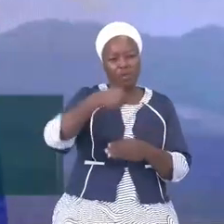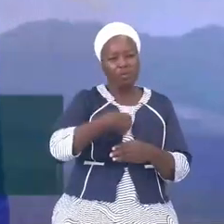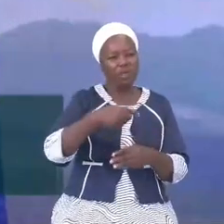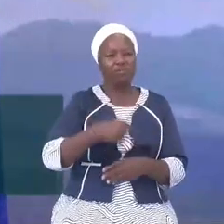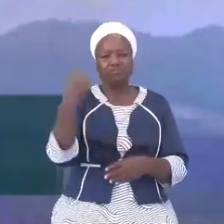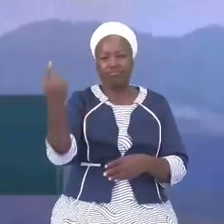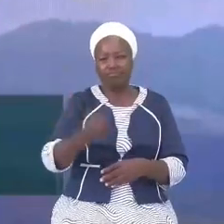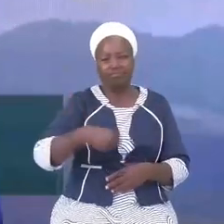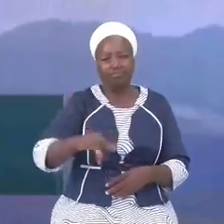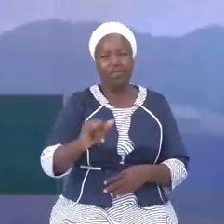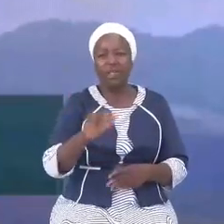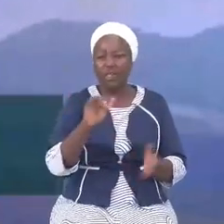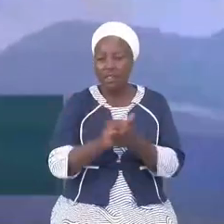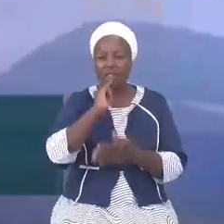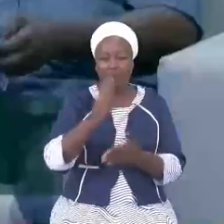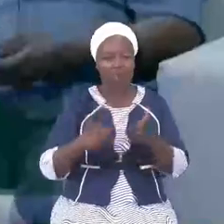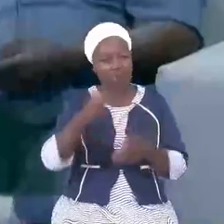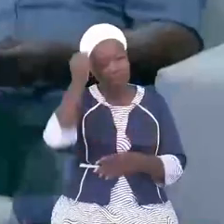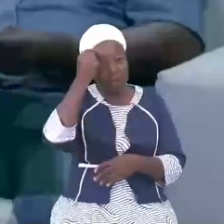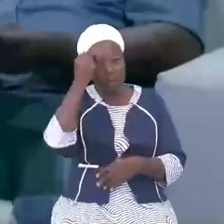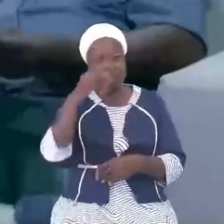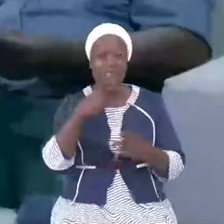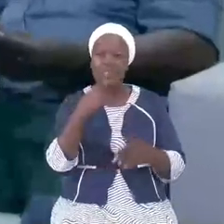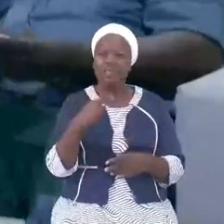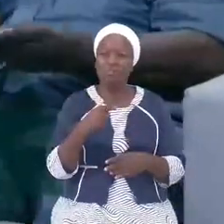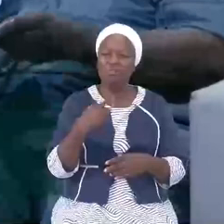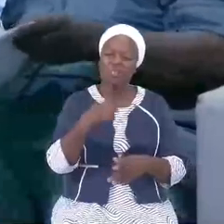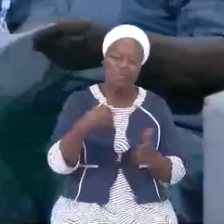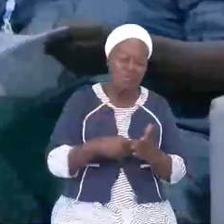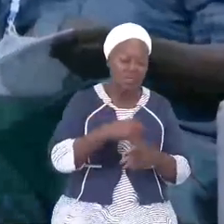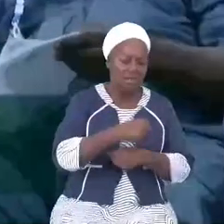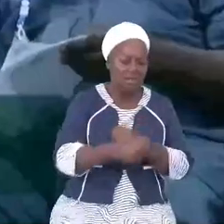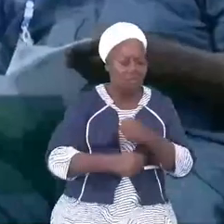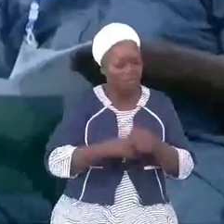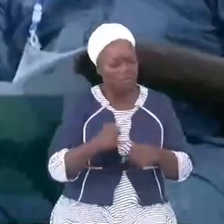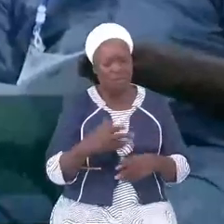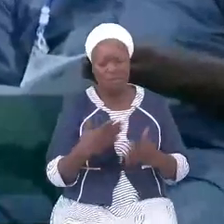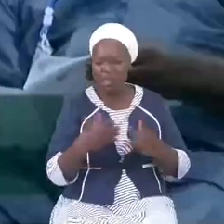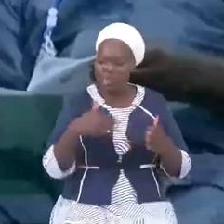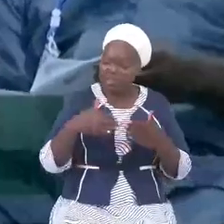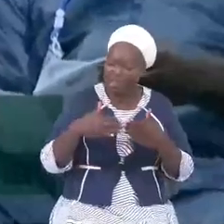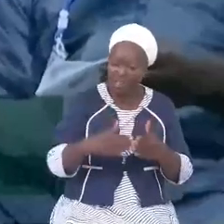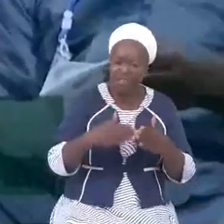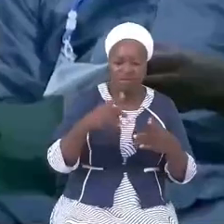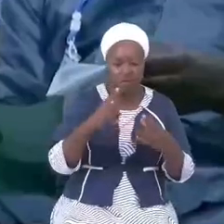qu'il pensait. Il dit, la souffrance peut conduire